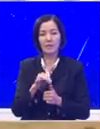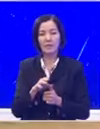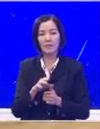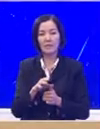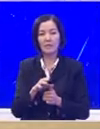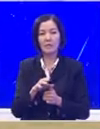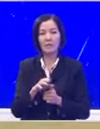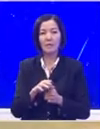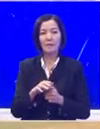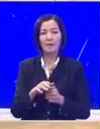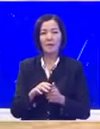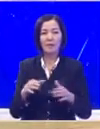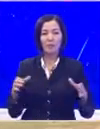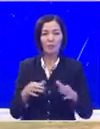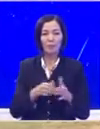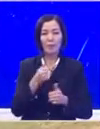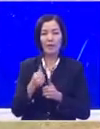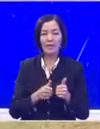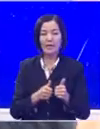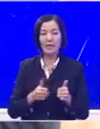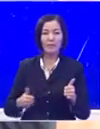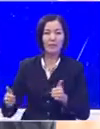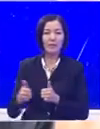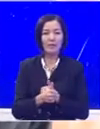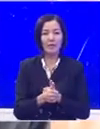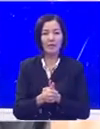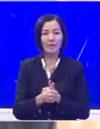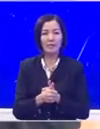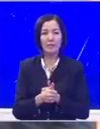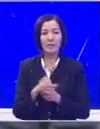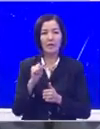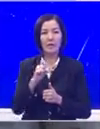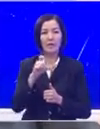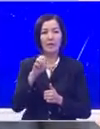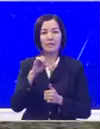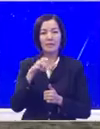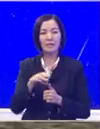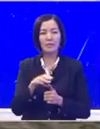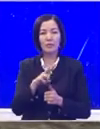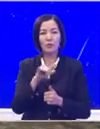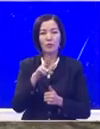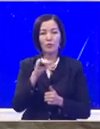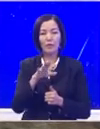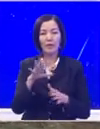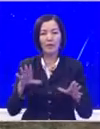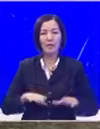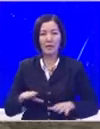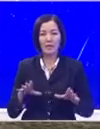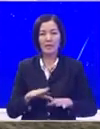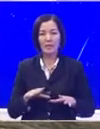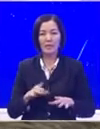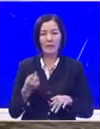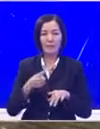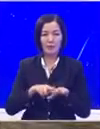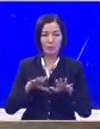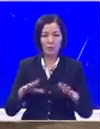топ бәйгенің көшін бастады. Ал талғарлық атбегі Асқат Төлебаевтың тұмар атты жүйрігі аламанда алдына қара